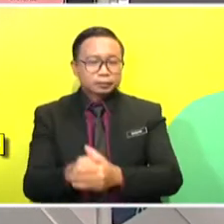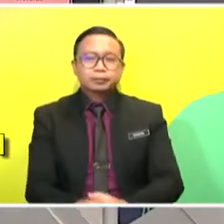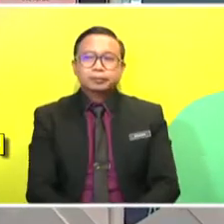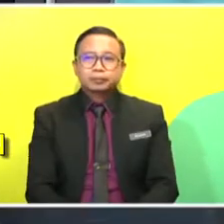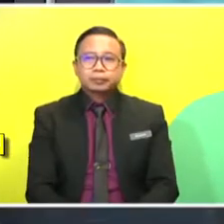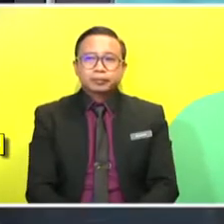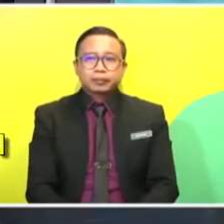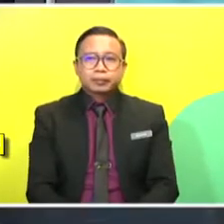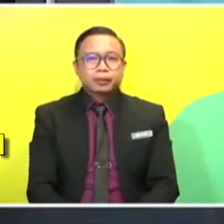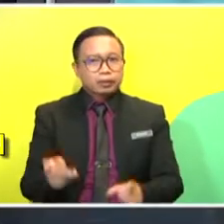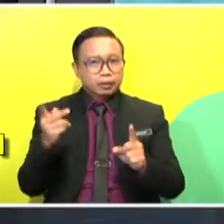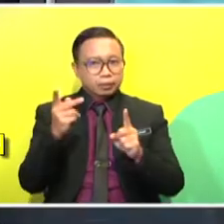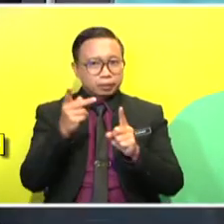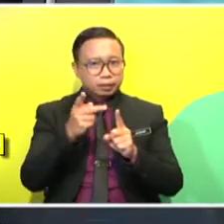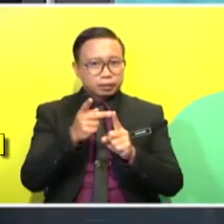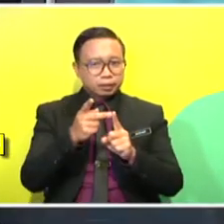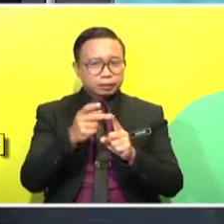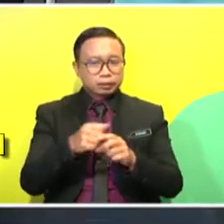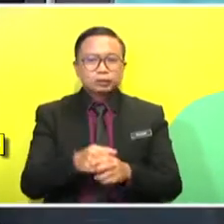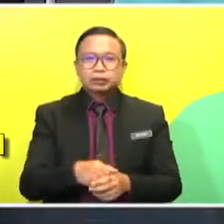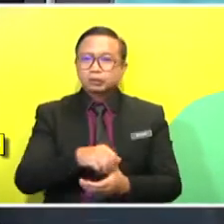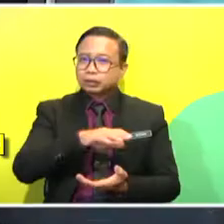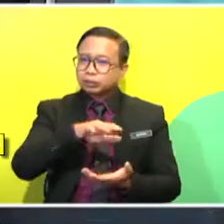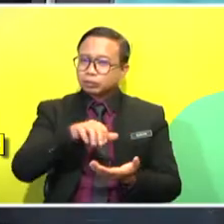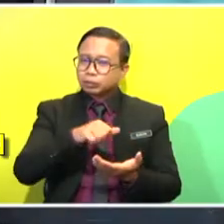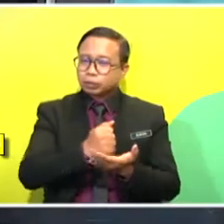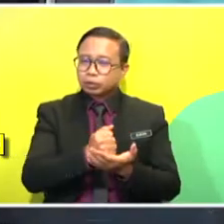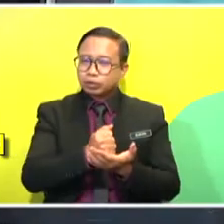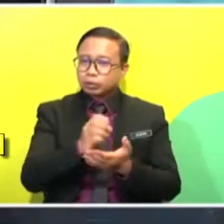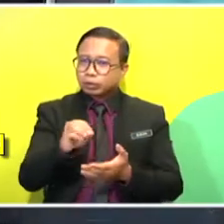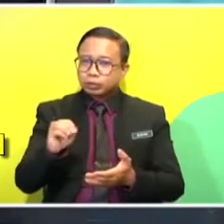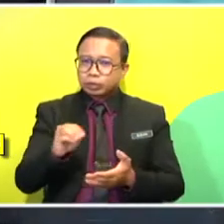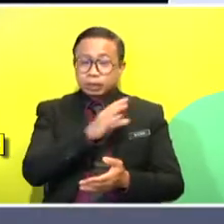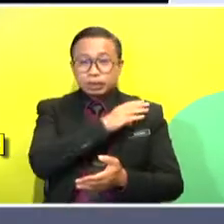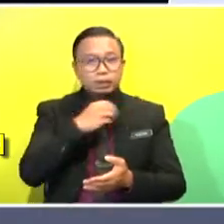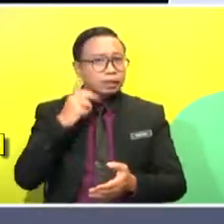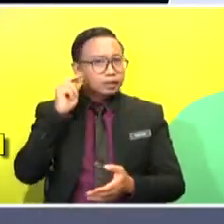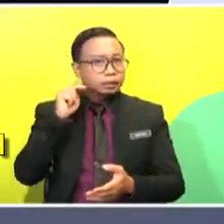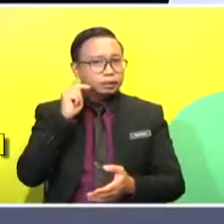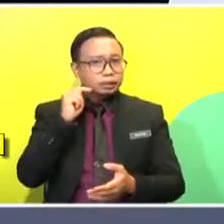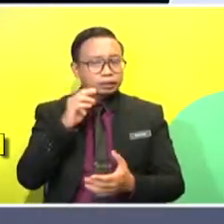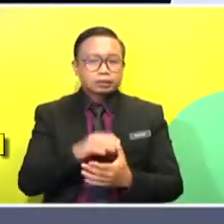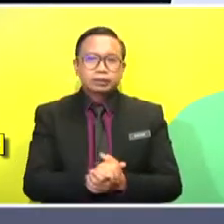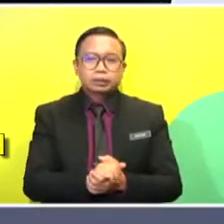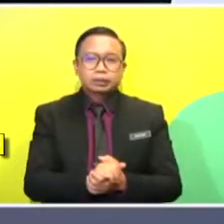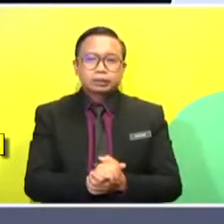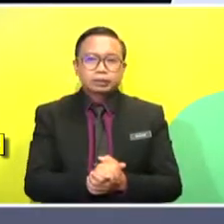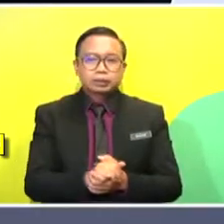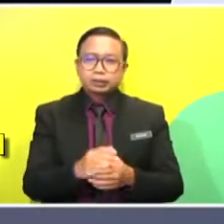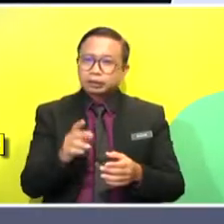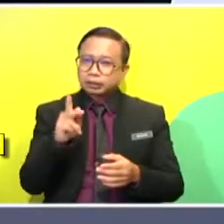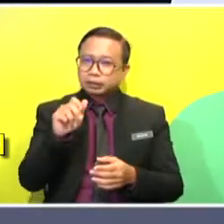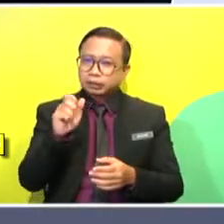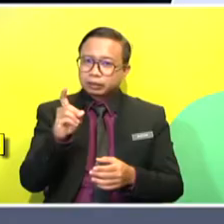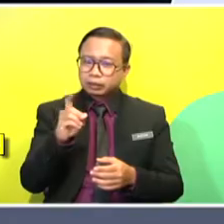Tahniah kepada Nisa kerana telah berjaya membuka semua kad-kad mengikut jawapan yang betul